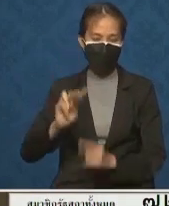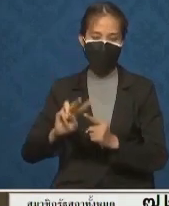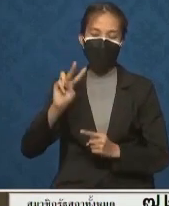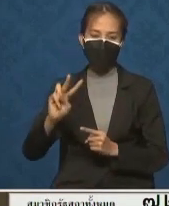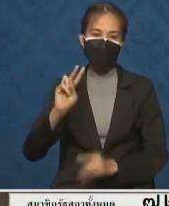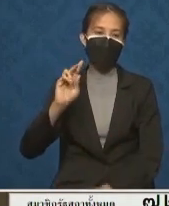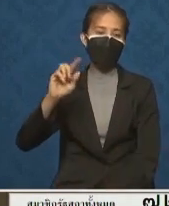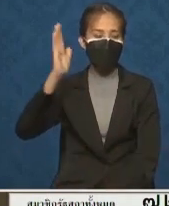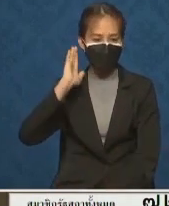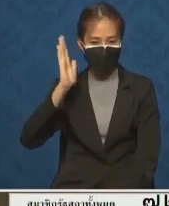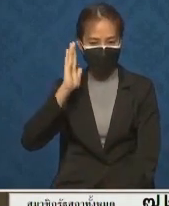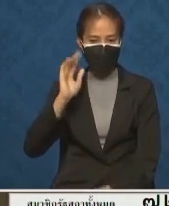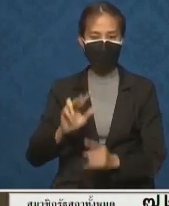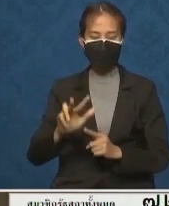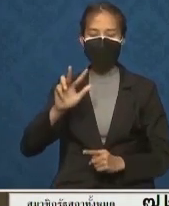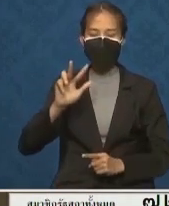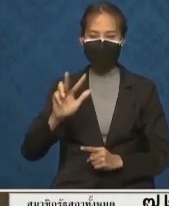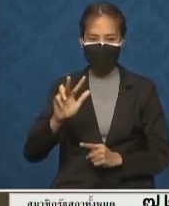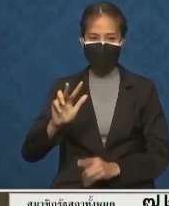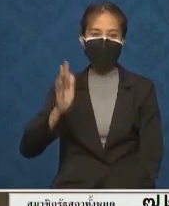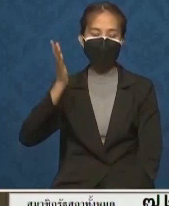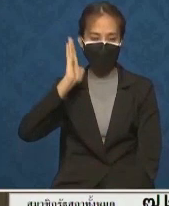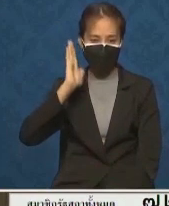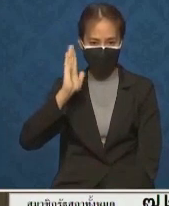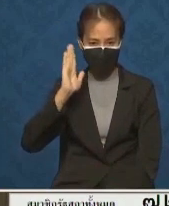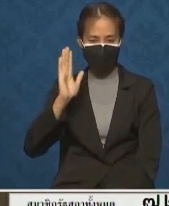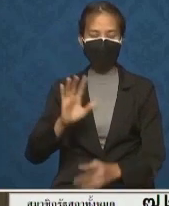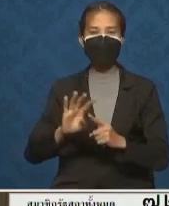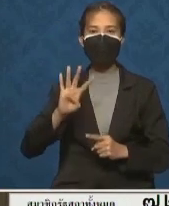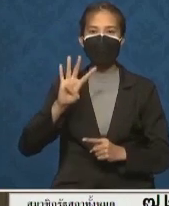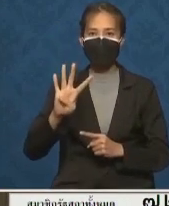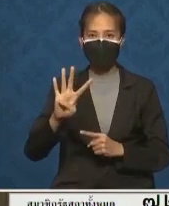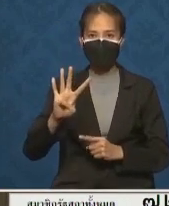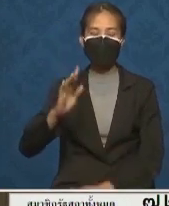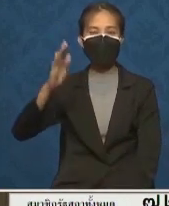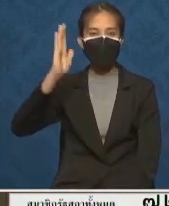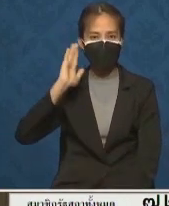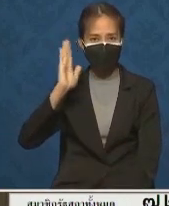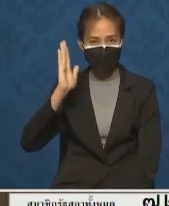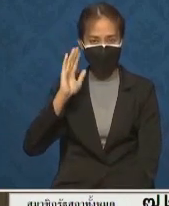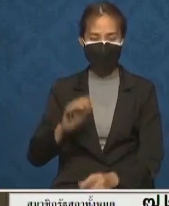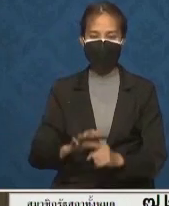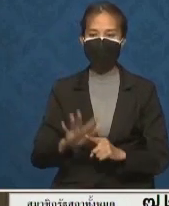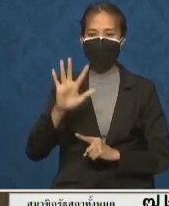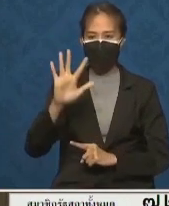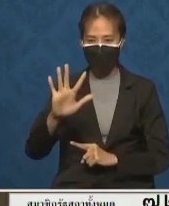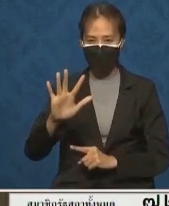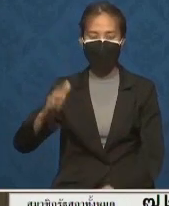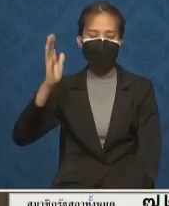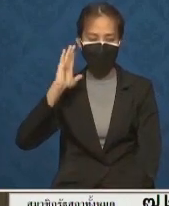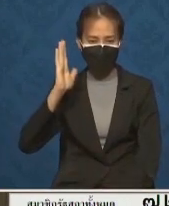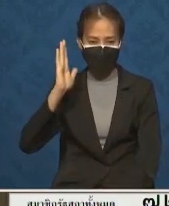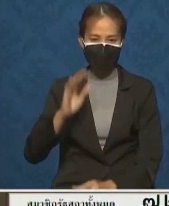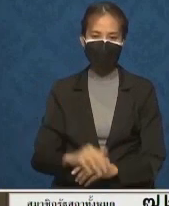ชูศักดิ์สิรินินท์3นายพงเทพเทพกาญจนา4นายกฤตเอื้อวงศ์5นายสุขุมพง